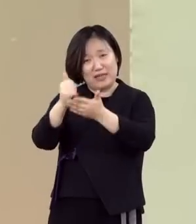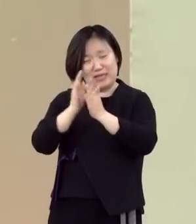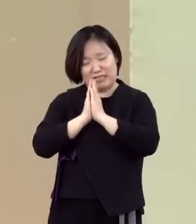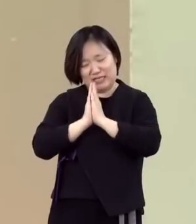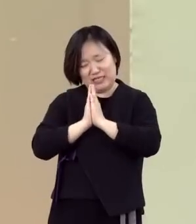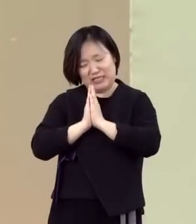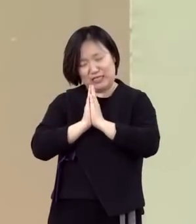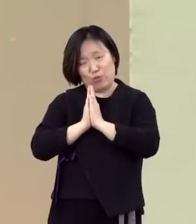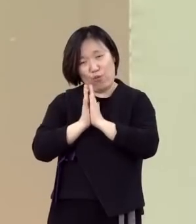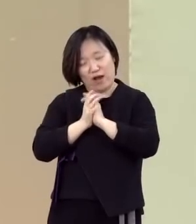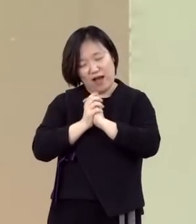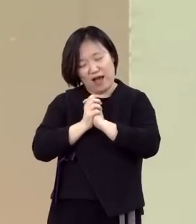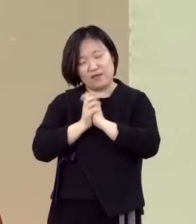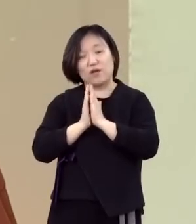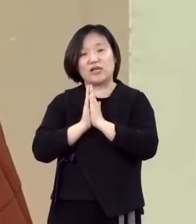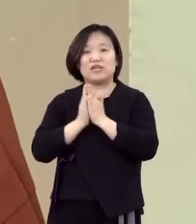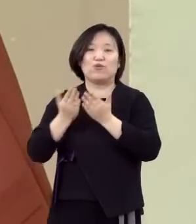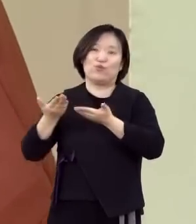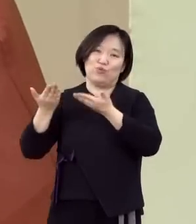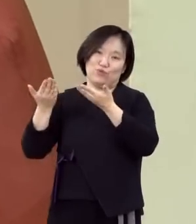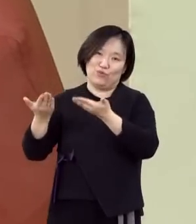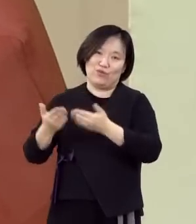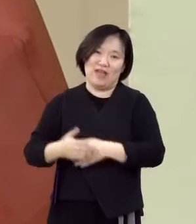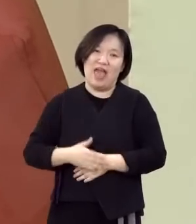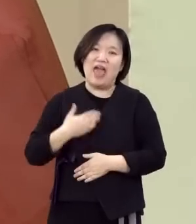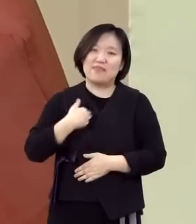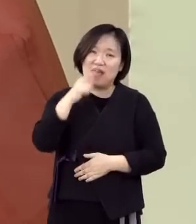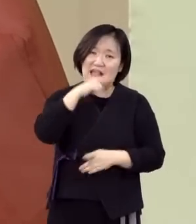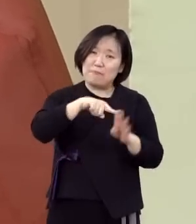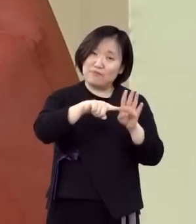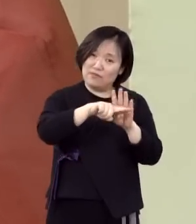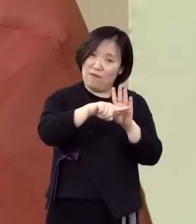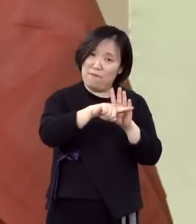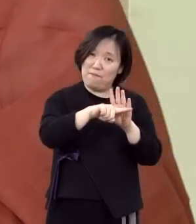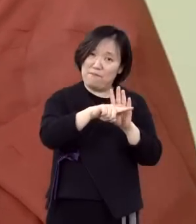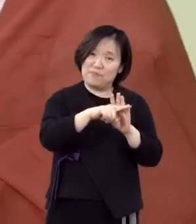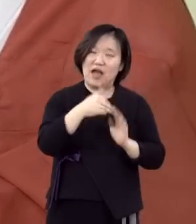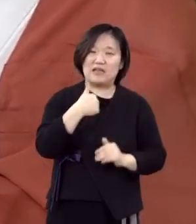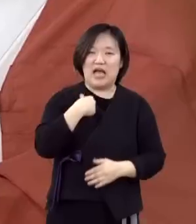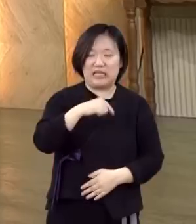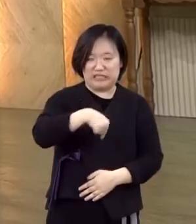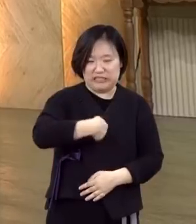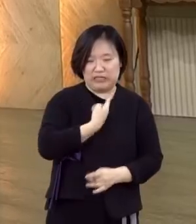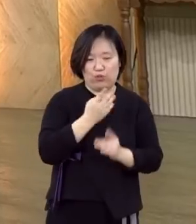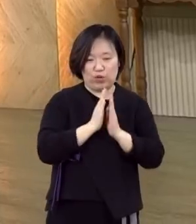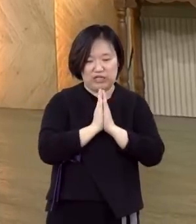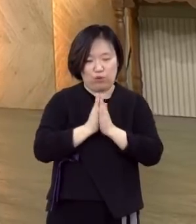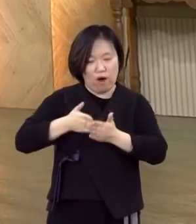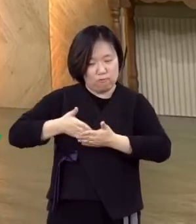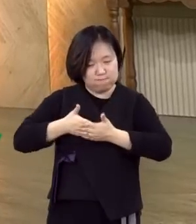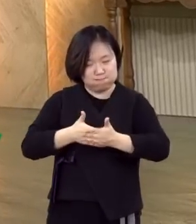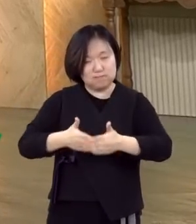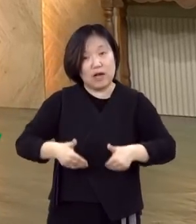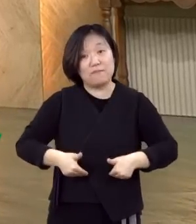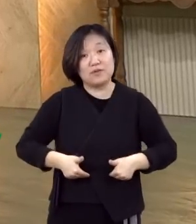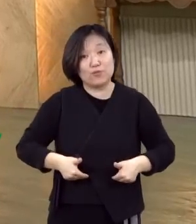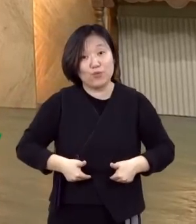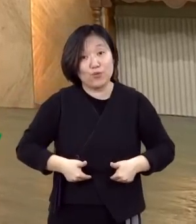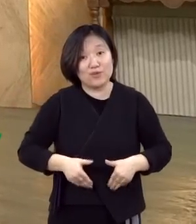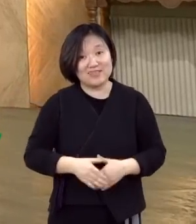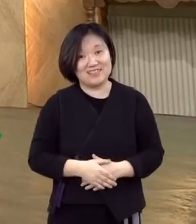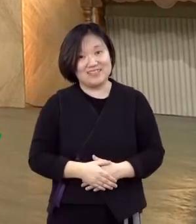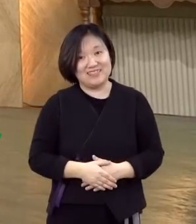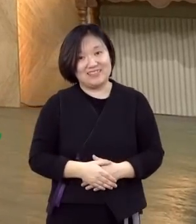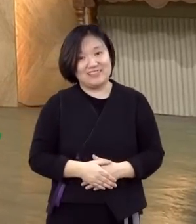결국에는 자신의업보를씻어야한다는것을명심하십시오.자, 오늘여러분께